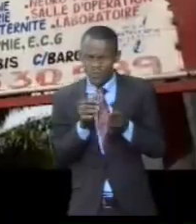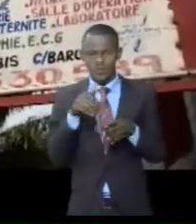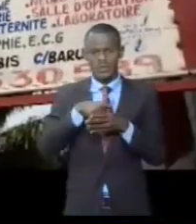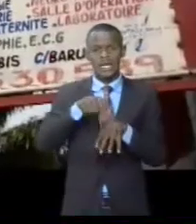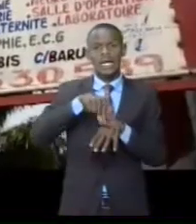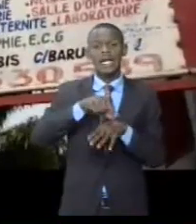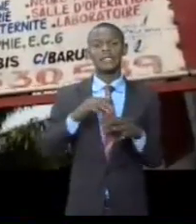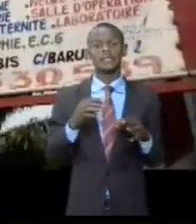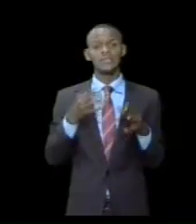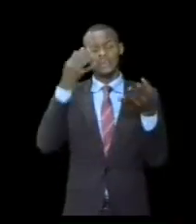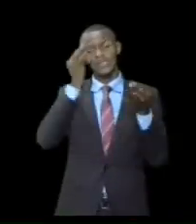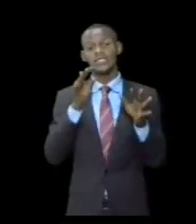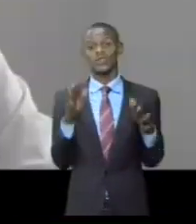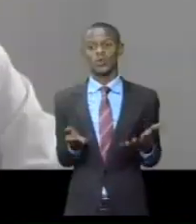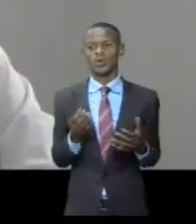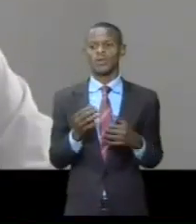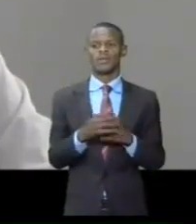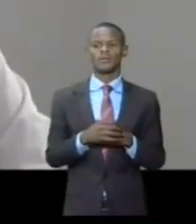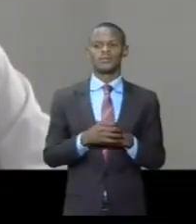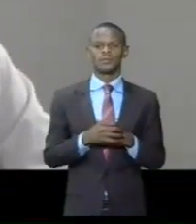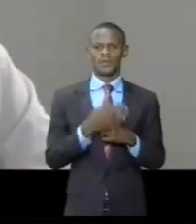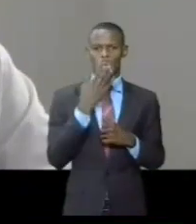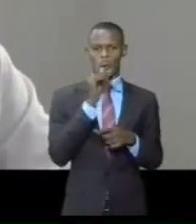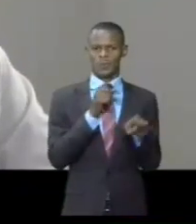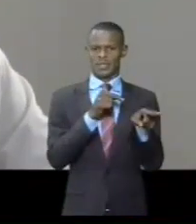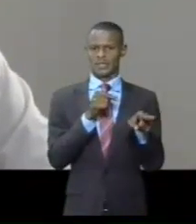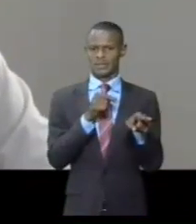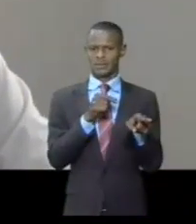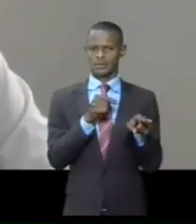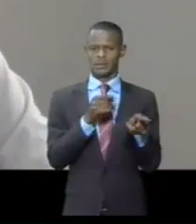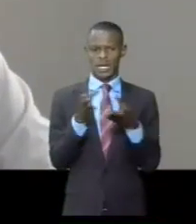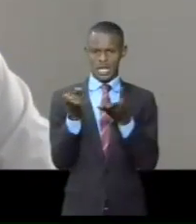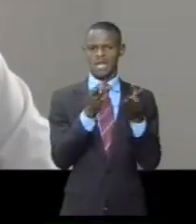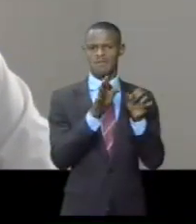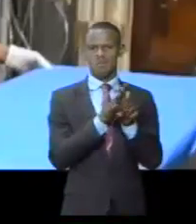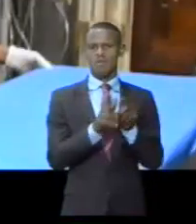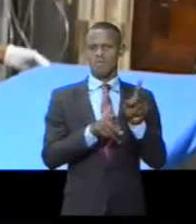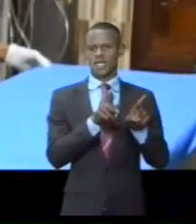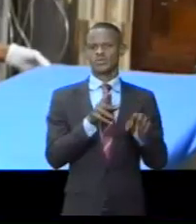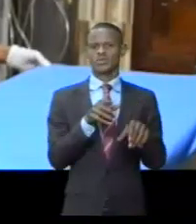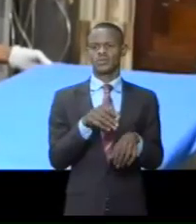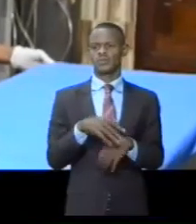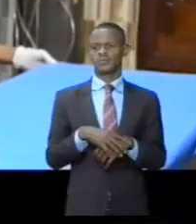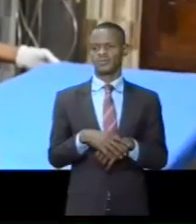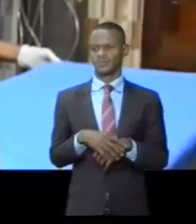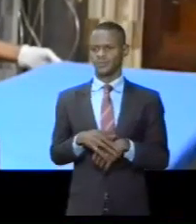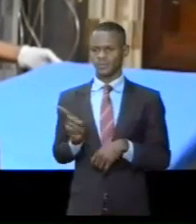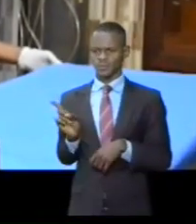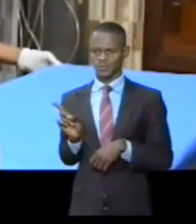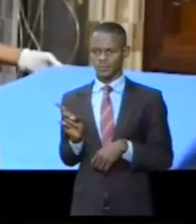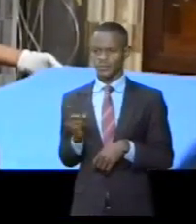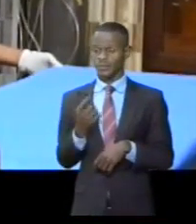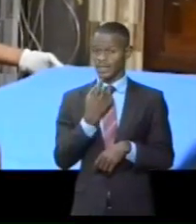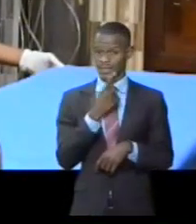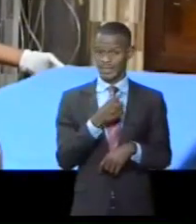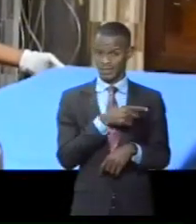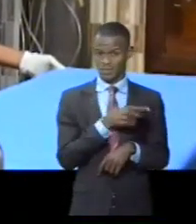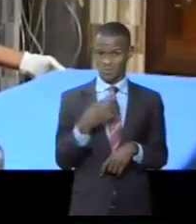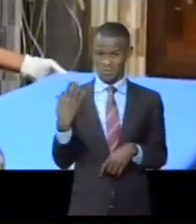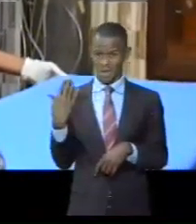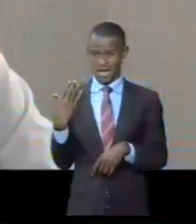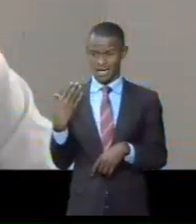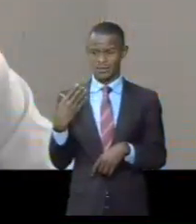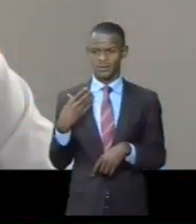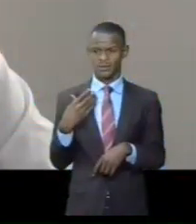au service des malades. Ce n'est pas pour rien que nous avons été à l'extérieur. Alors ça nous a permis de voir comment un vrai